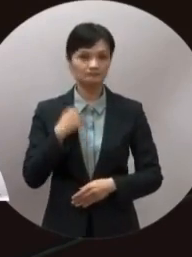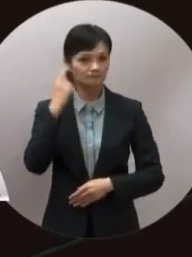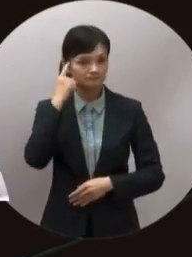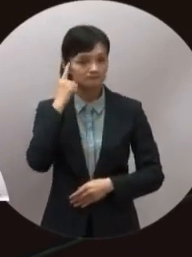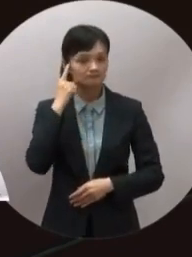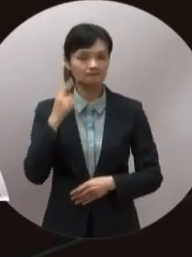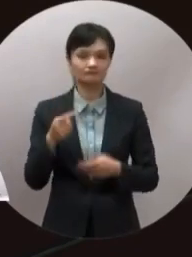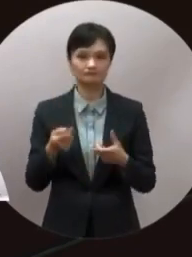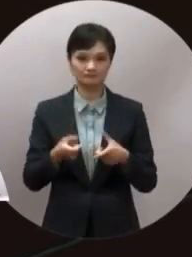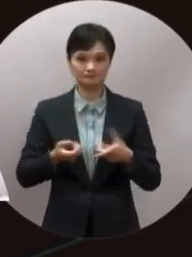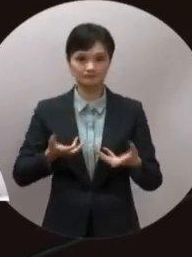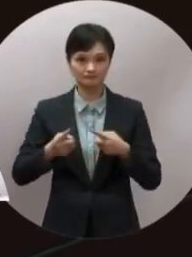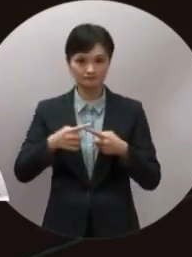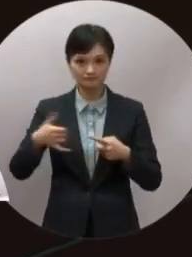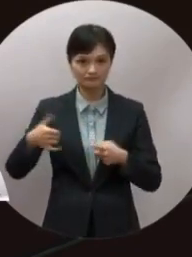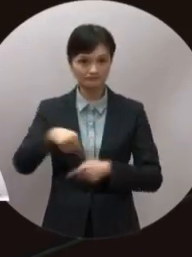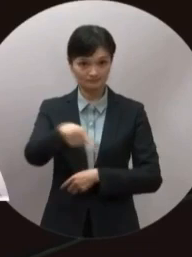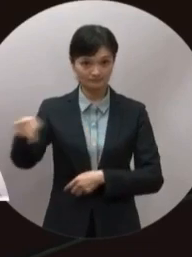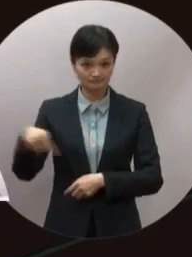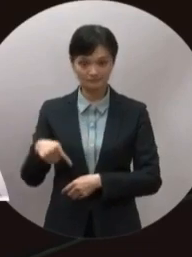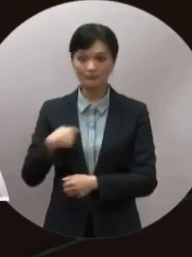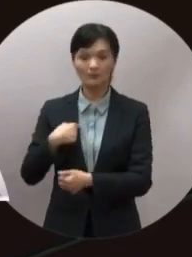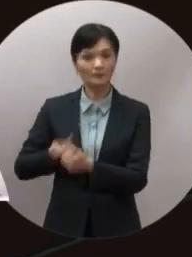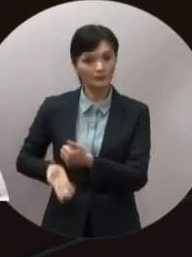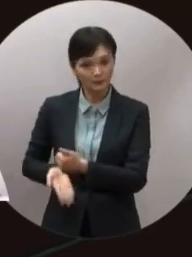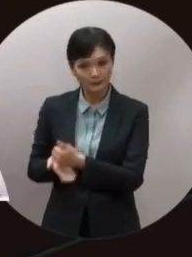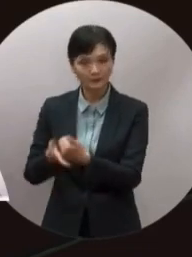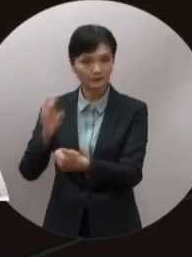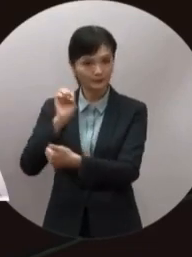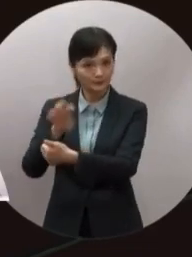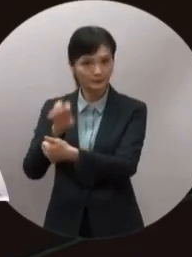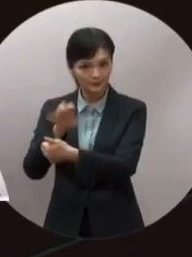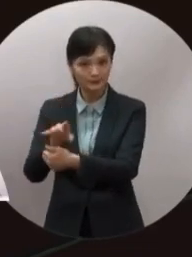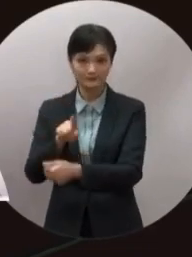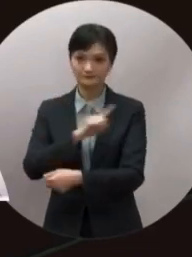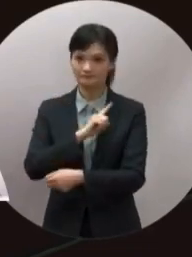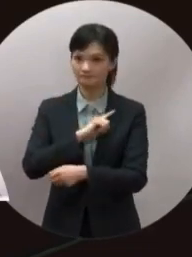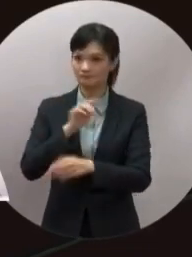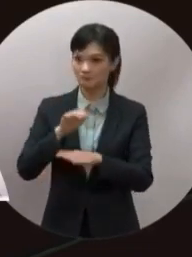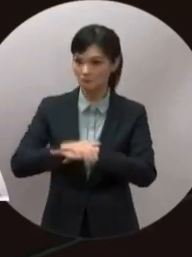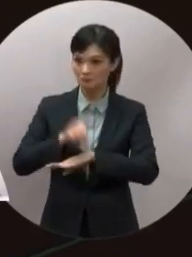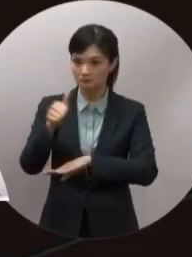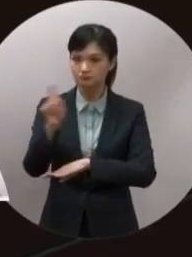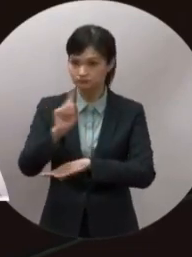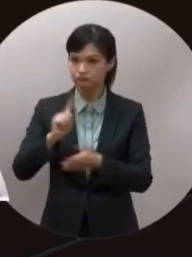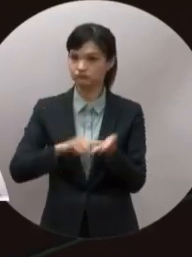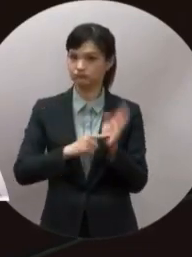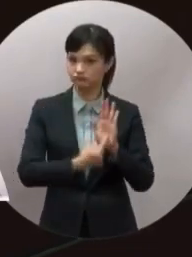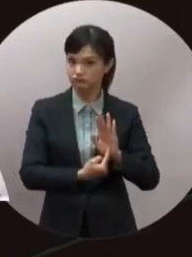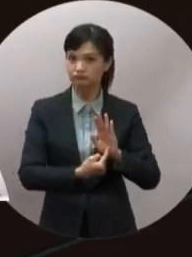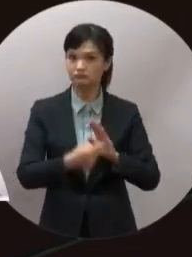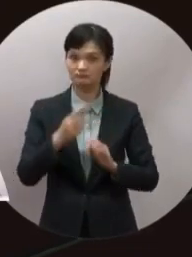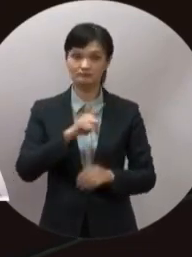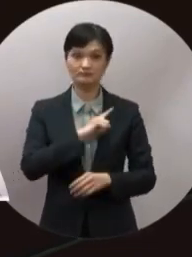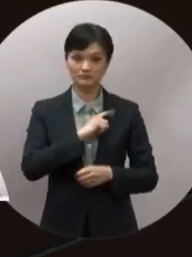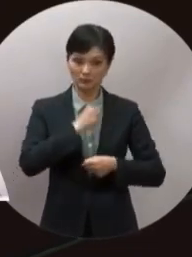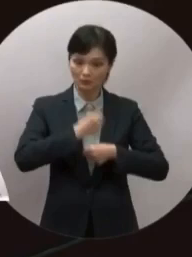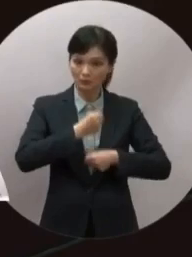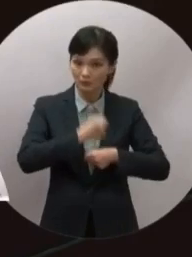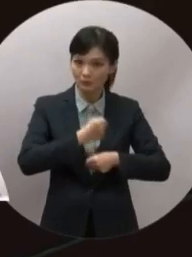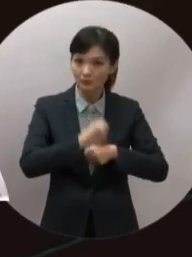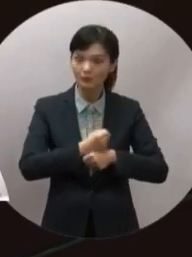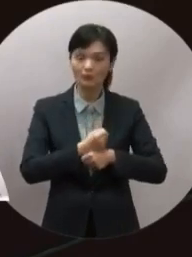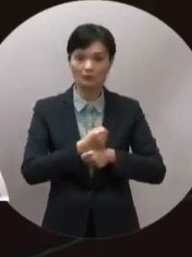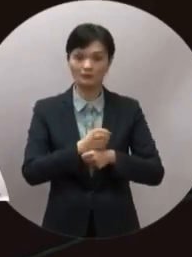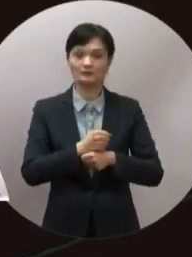仁一展长才，学以致用，在公务机关的岗位上好